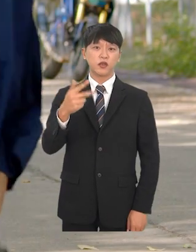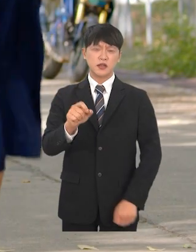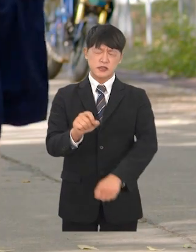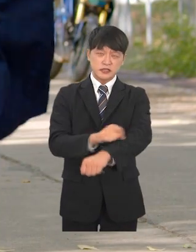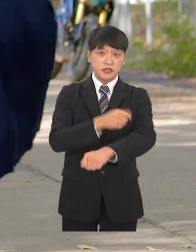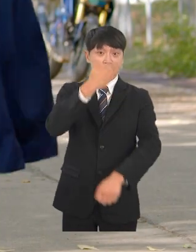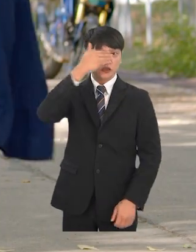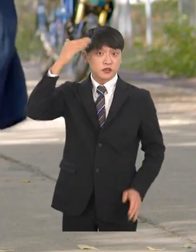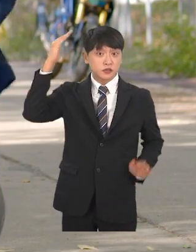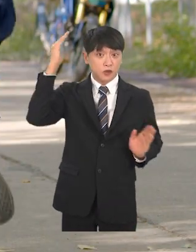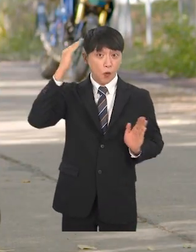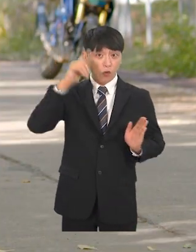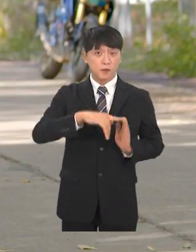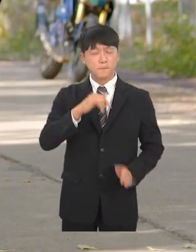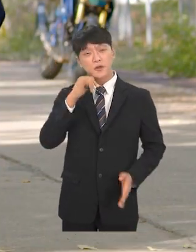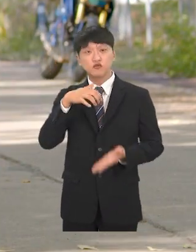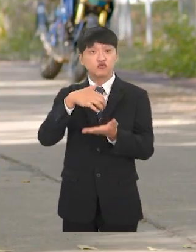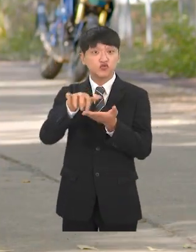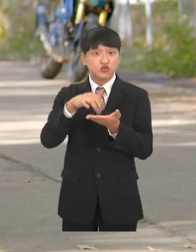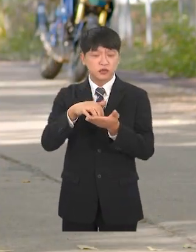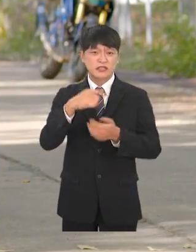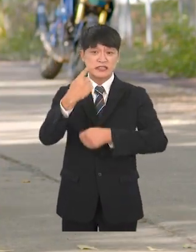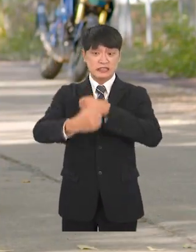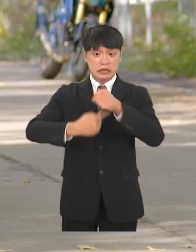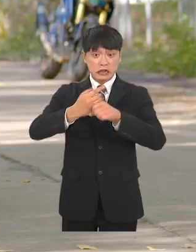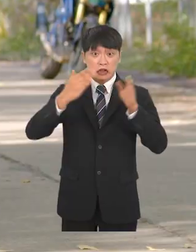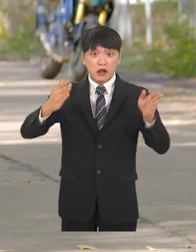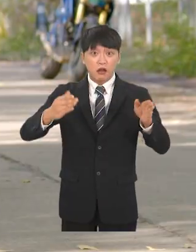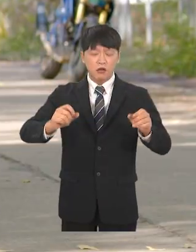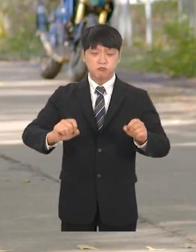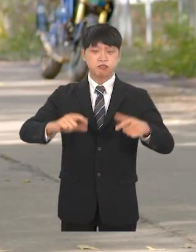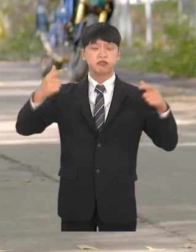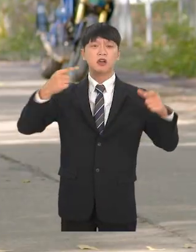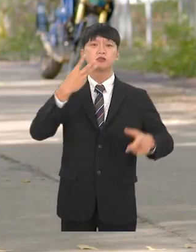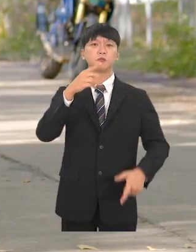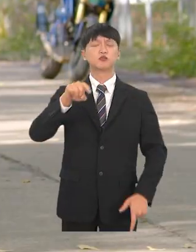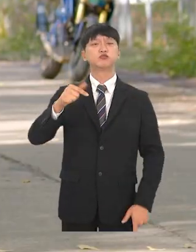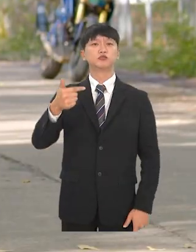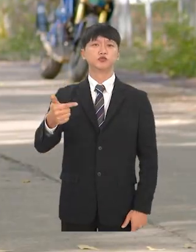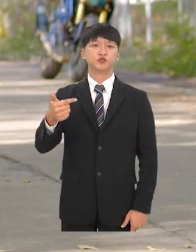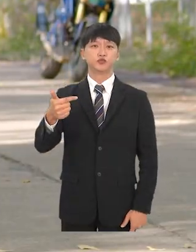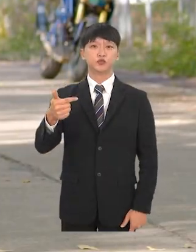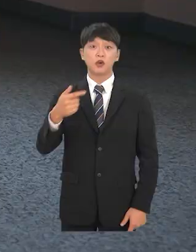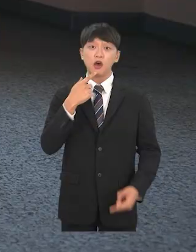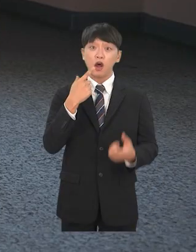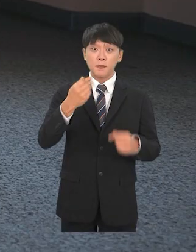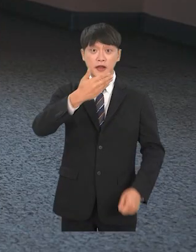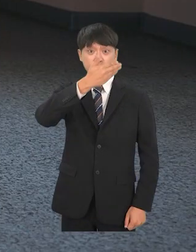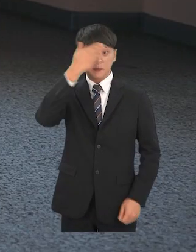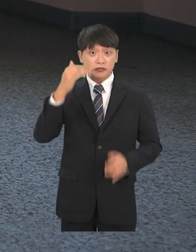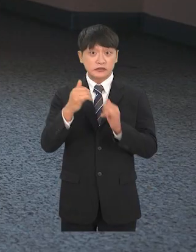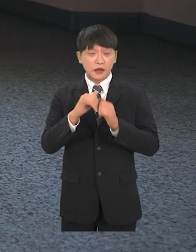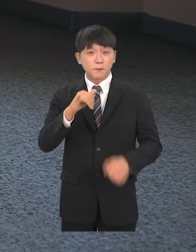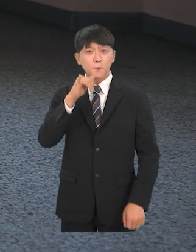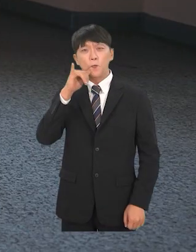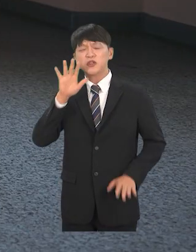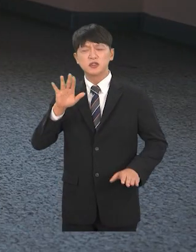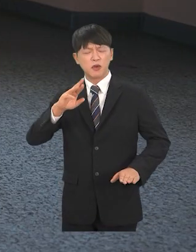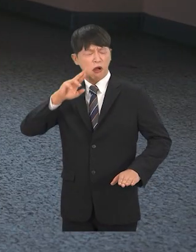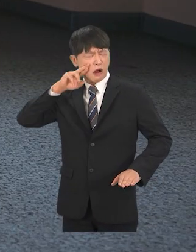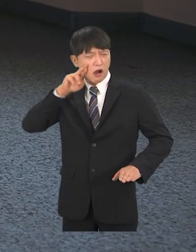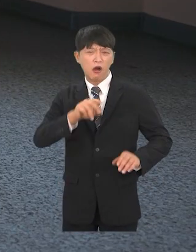특히 청소년 마약 사범의 수는 1년 사이 3.6배나 증가했습니다. 이처럼 젊은 층의 마약류